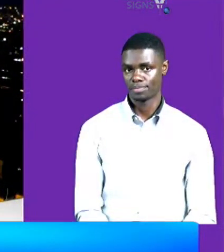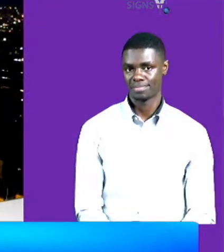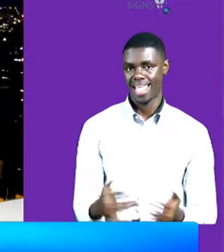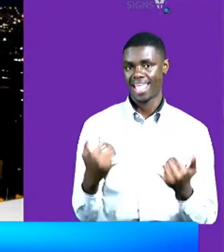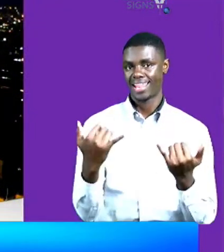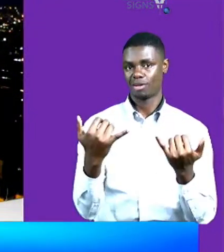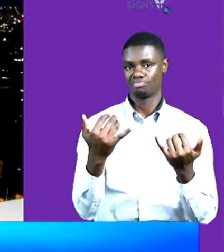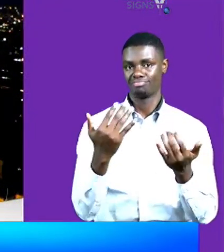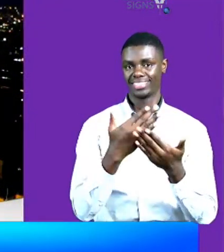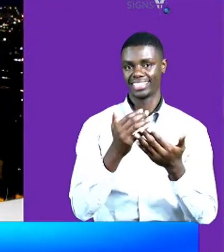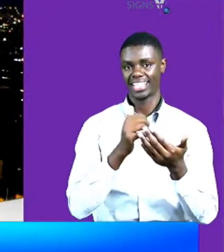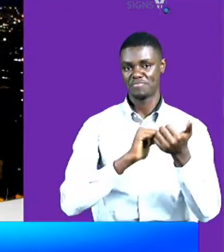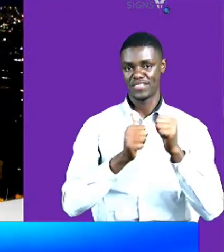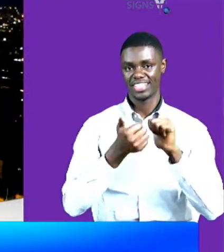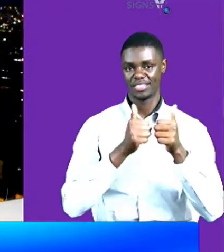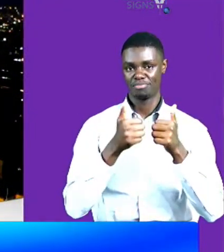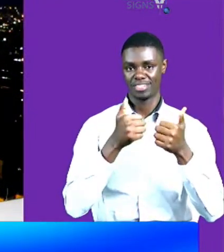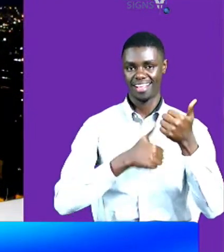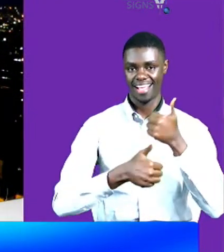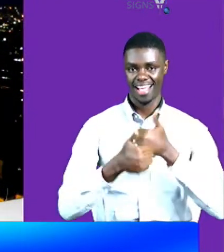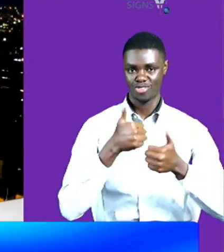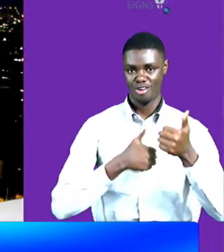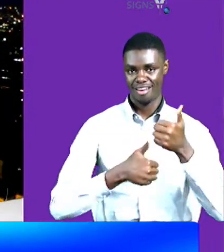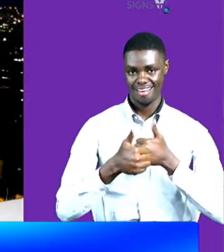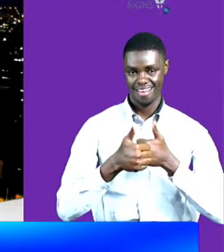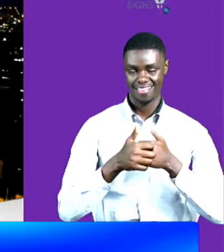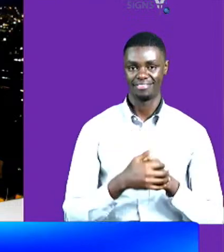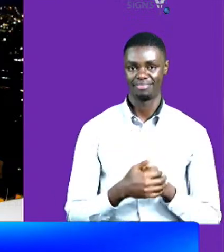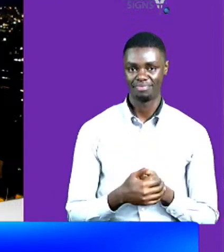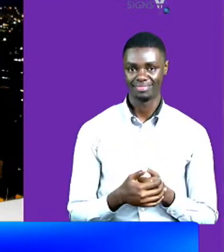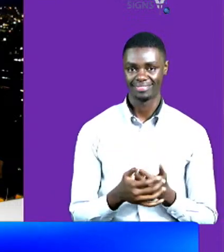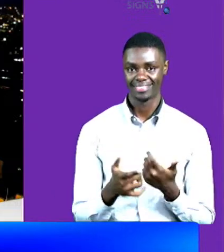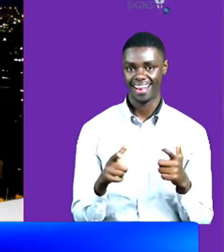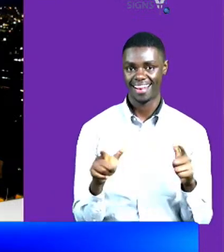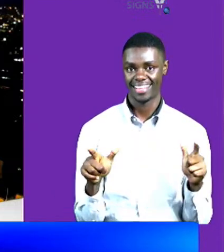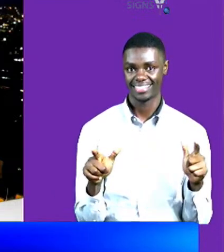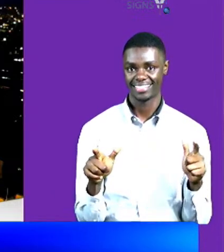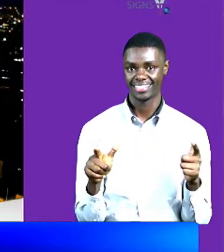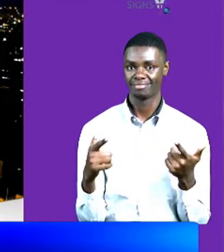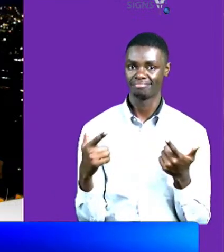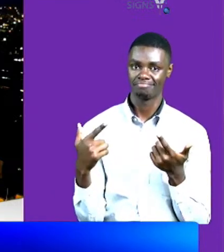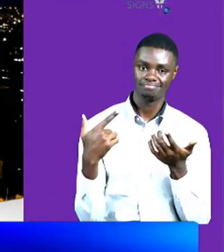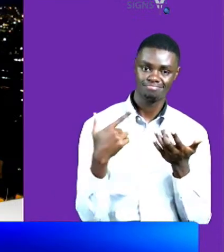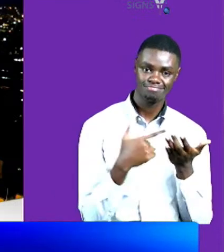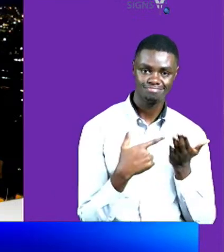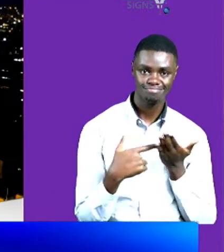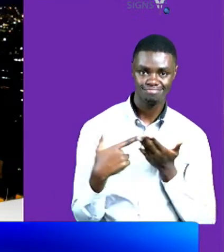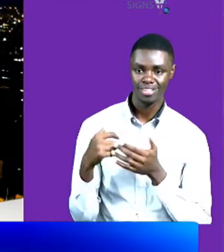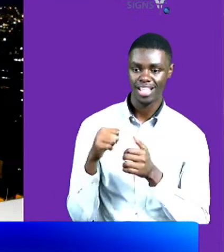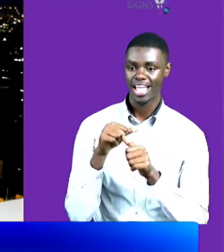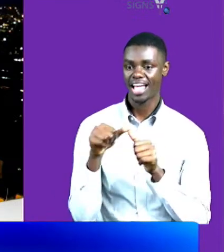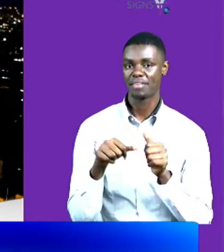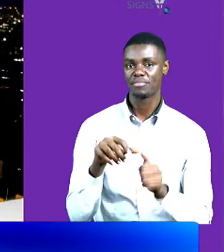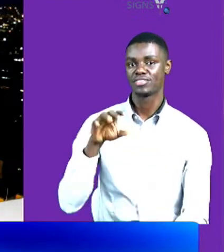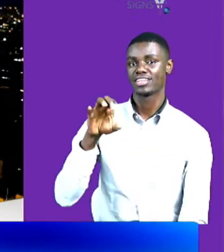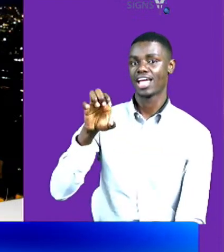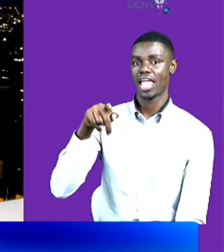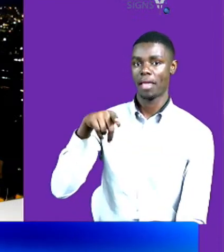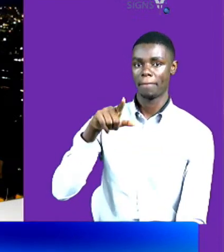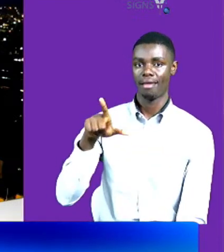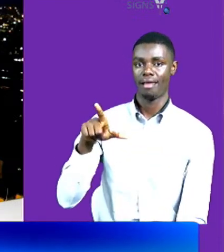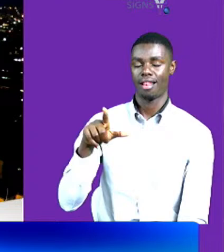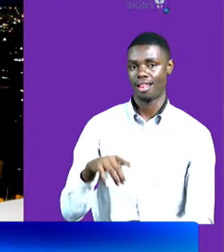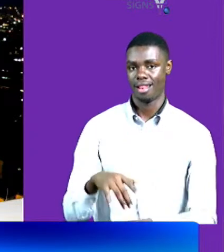Now, time for some sporting action, and let's talk about the English Premier